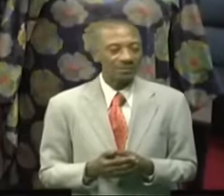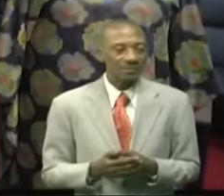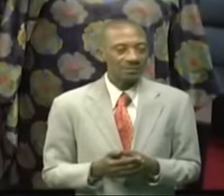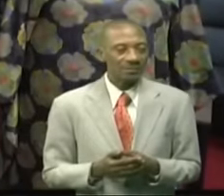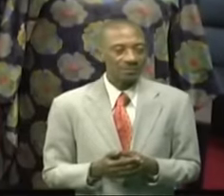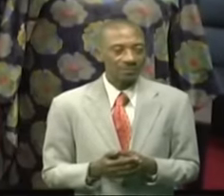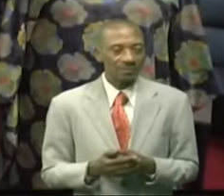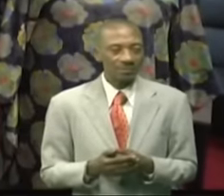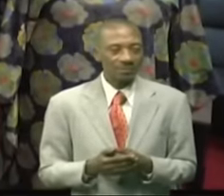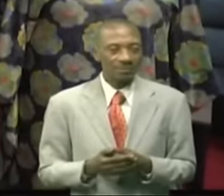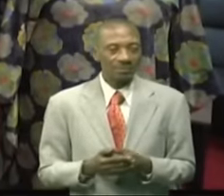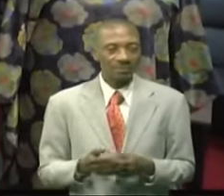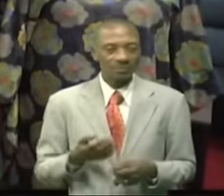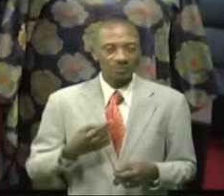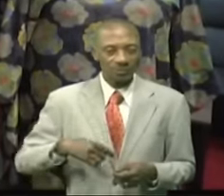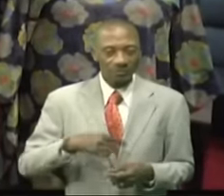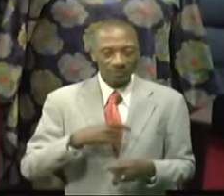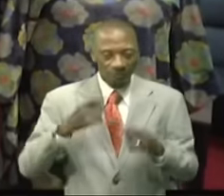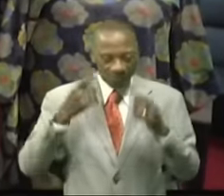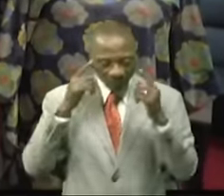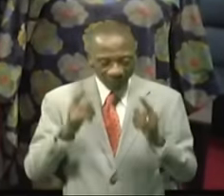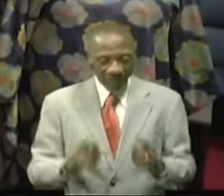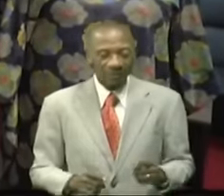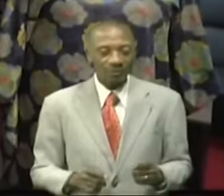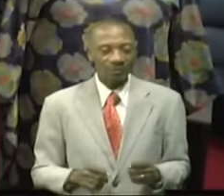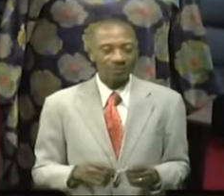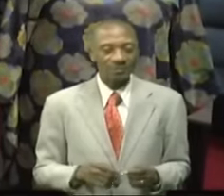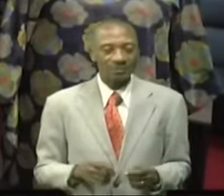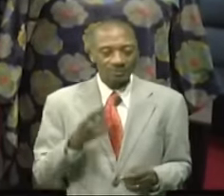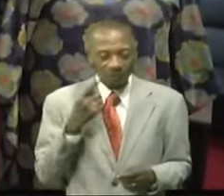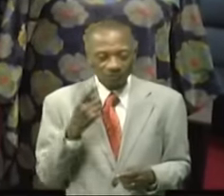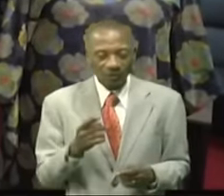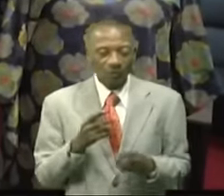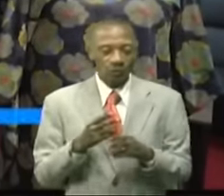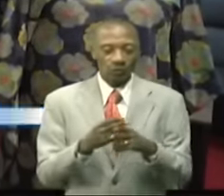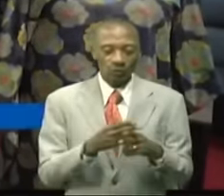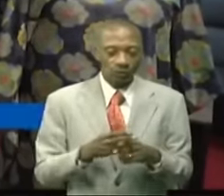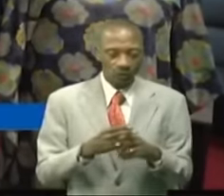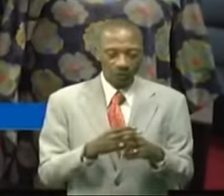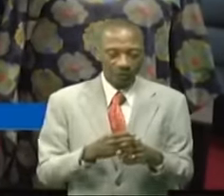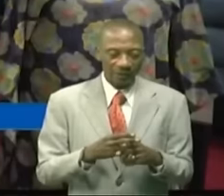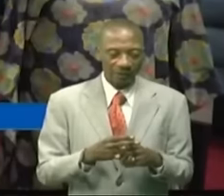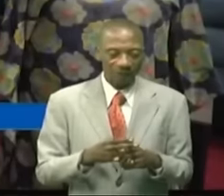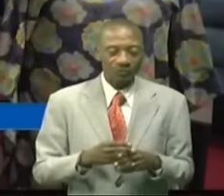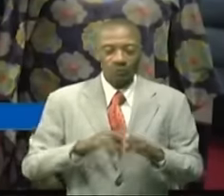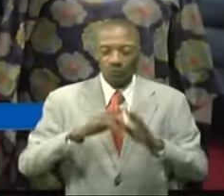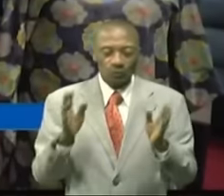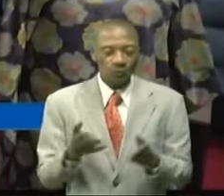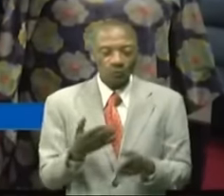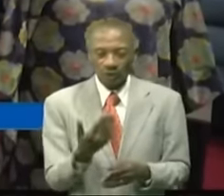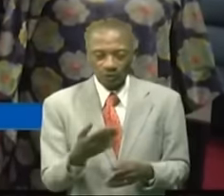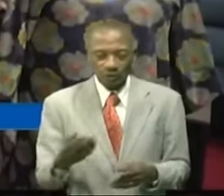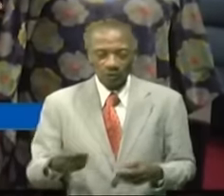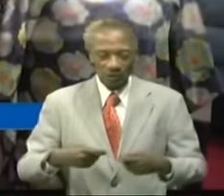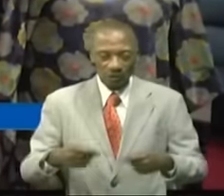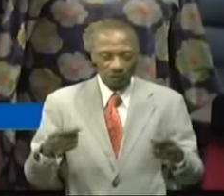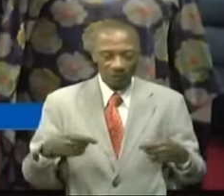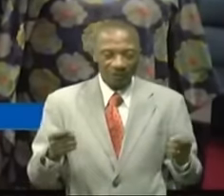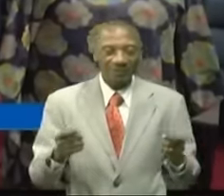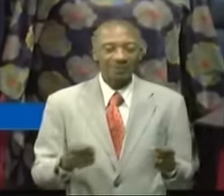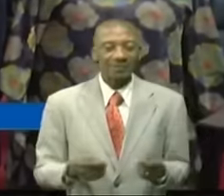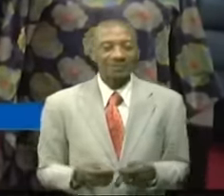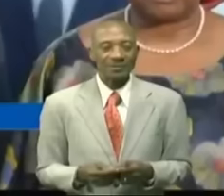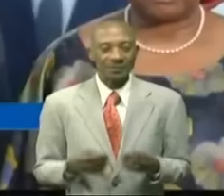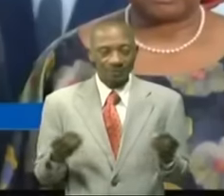de secteurs d'activité continuent à spéculer sur la dépréciation du